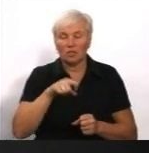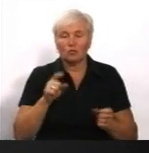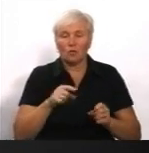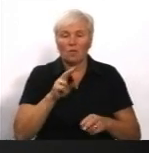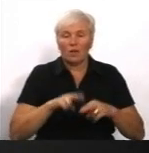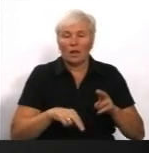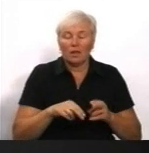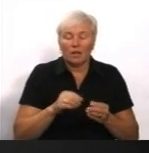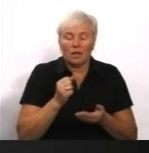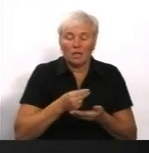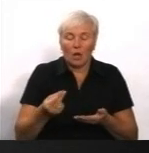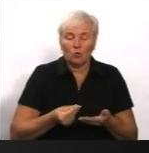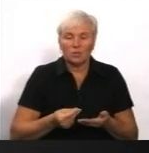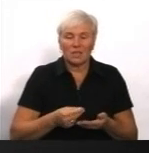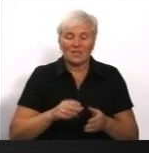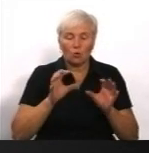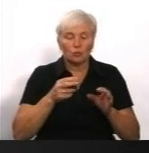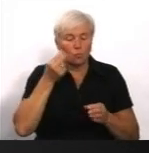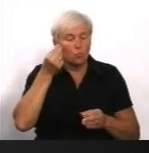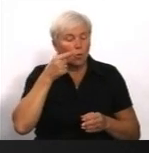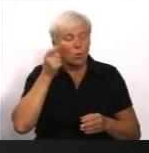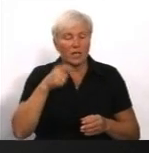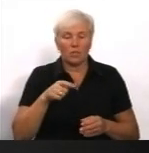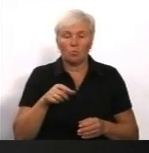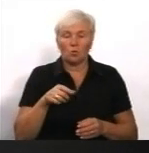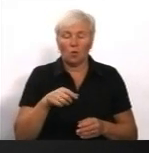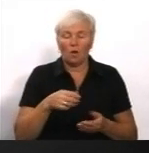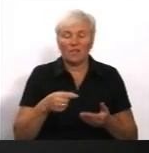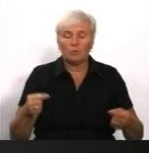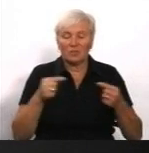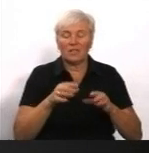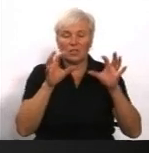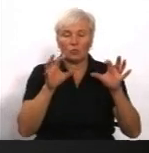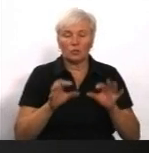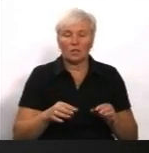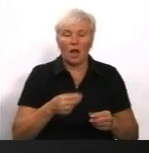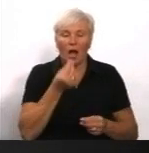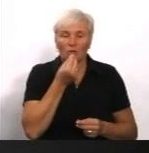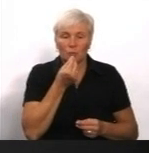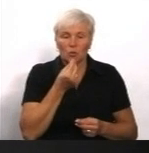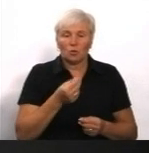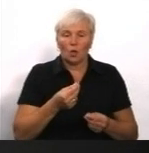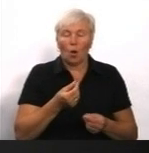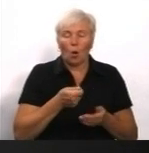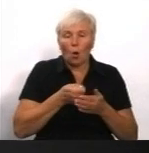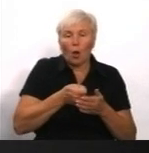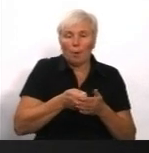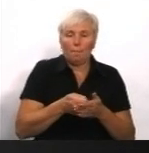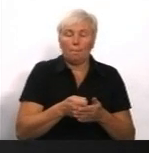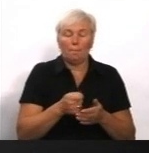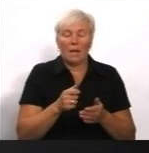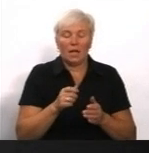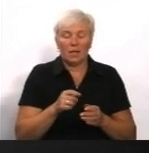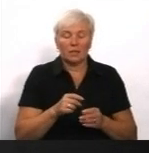відповідно до закону України про публічні закупівлі. Відповідно до законодавства про харчові продукти, корми, побічні продукти тваринного